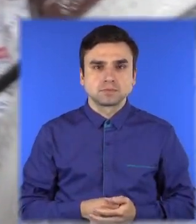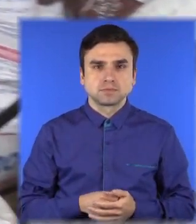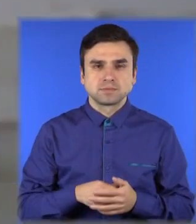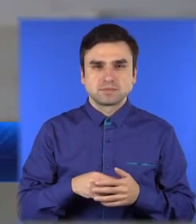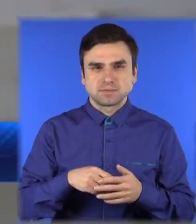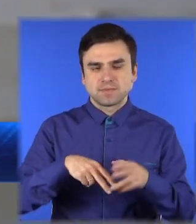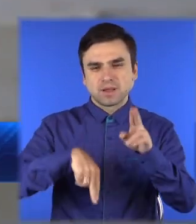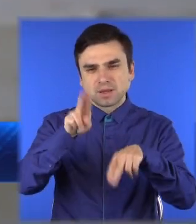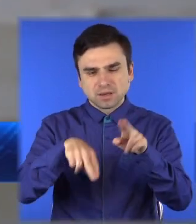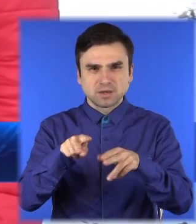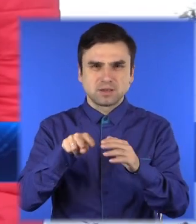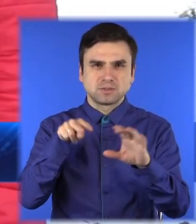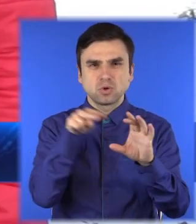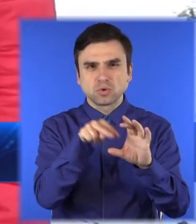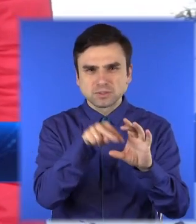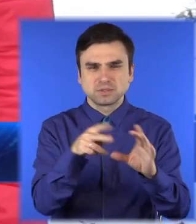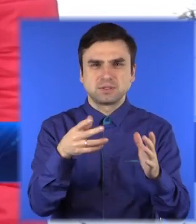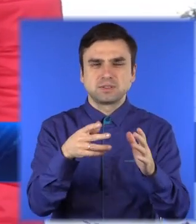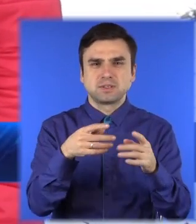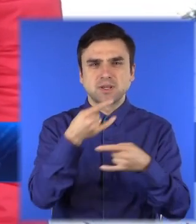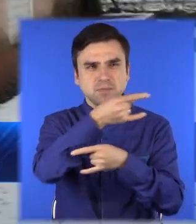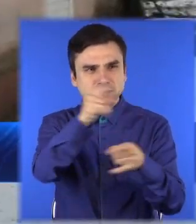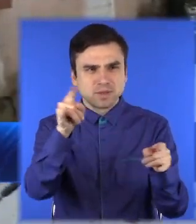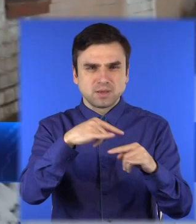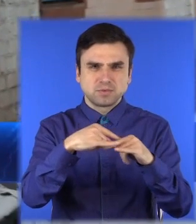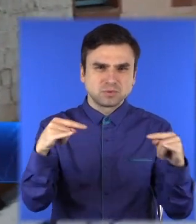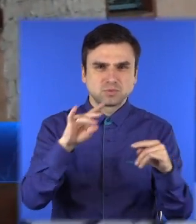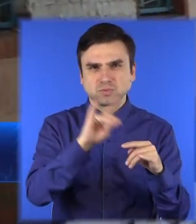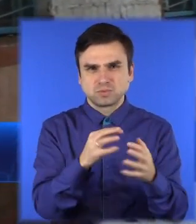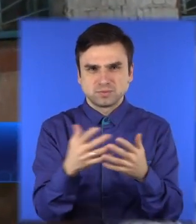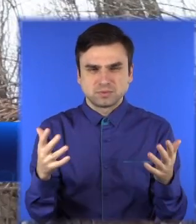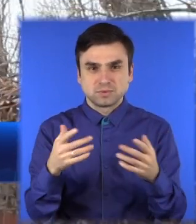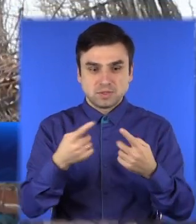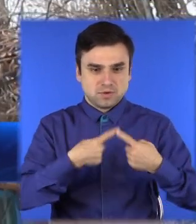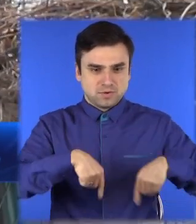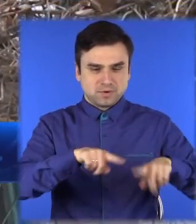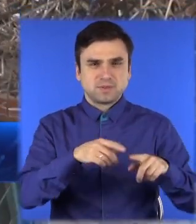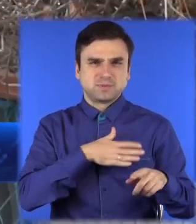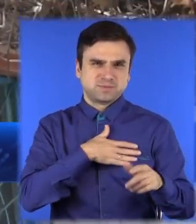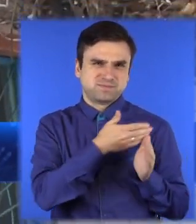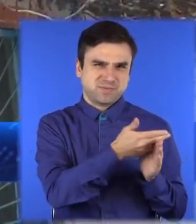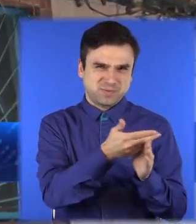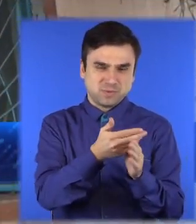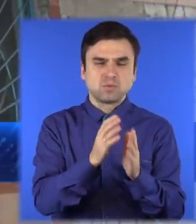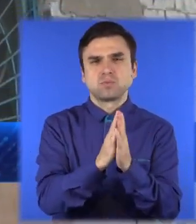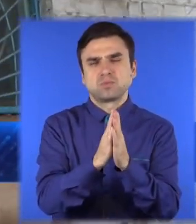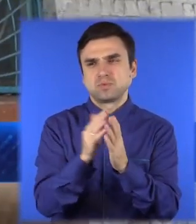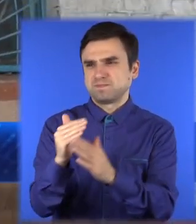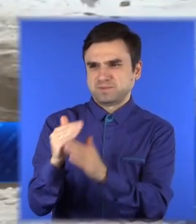Фарба, розетки та меблі. Благодійна організація просить містян допомогти у створенні прихистку для